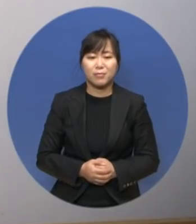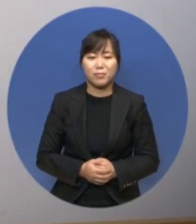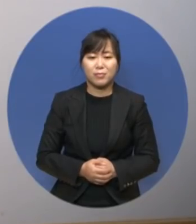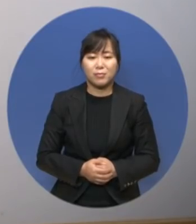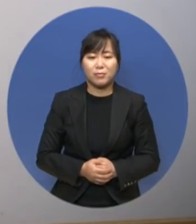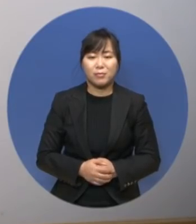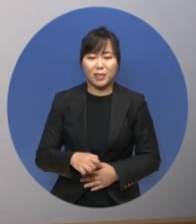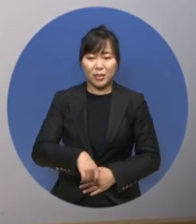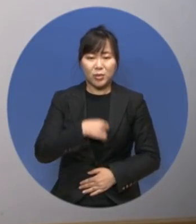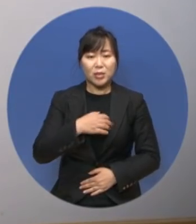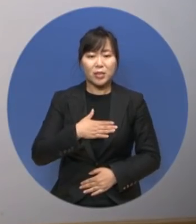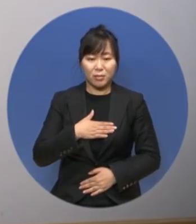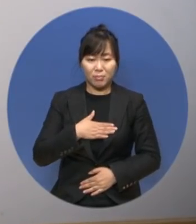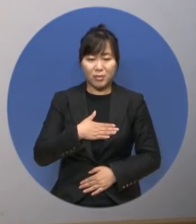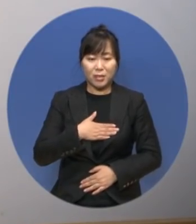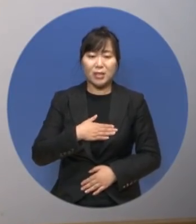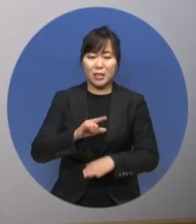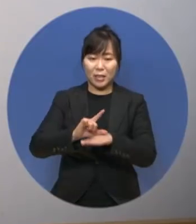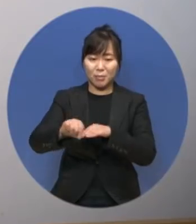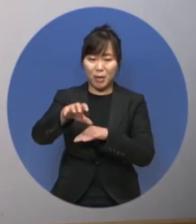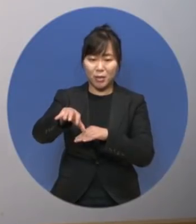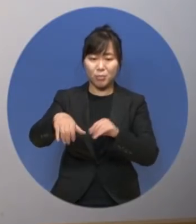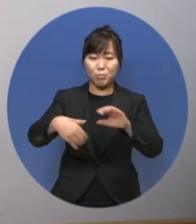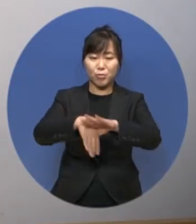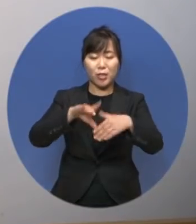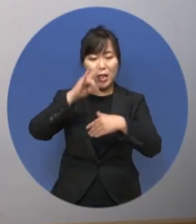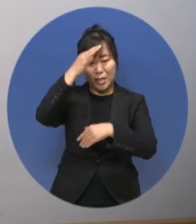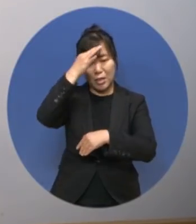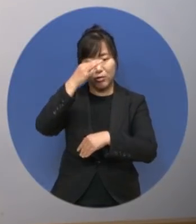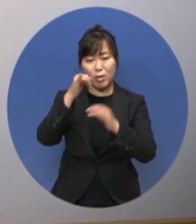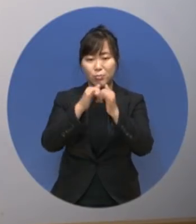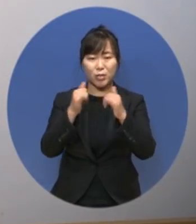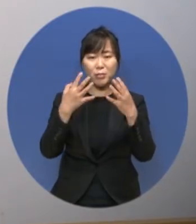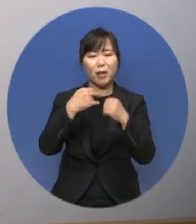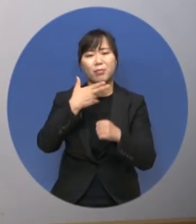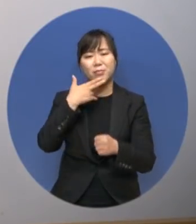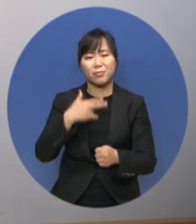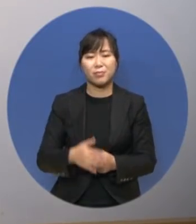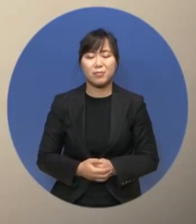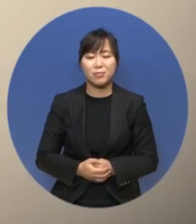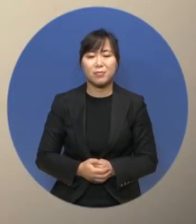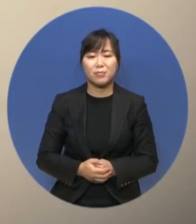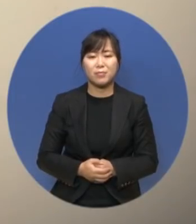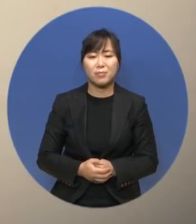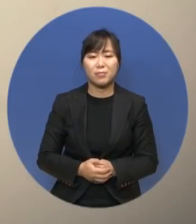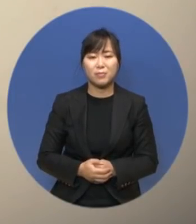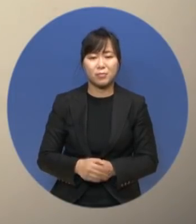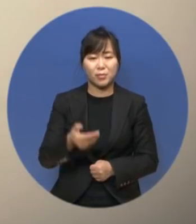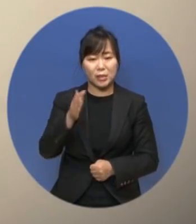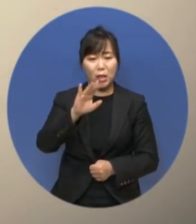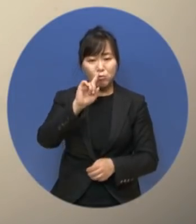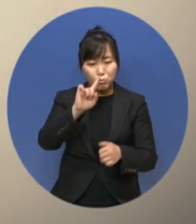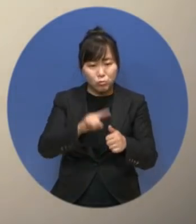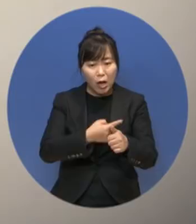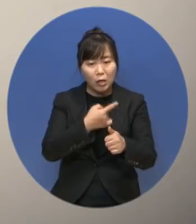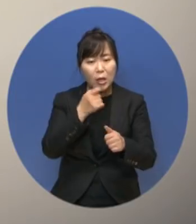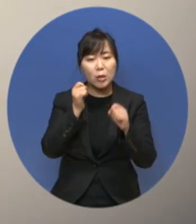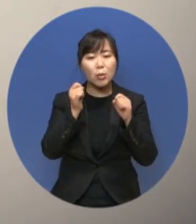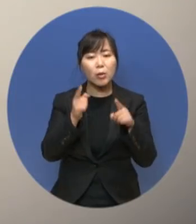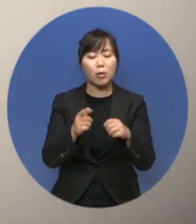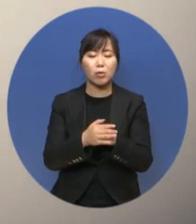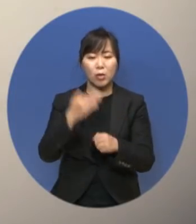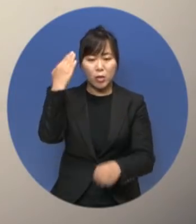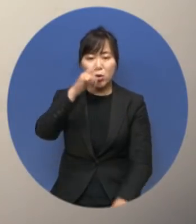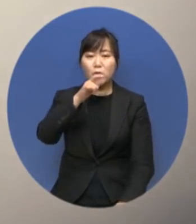사실 지방에는 이렇게 문화예술을 하는 분들이 그렇게 많지는 않거든요. 근데 되게 우연한 기회에